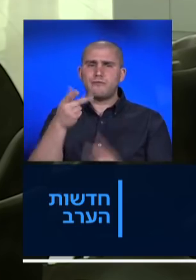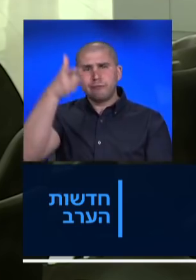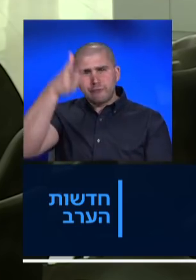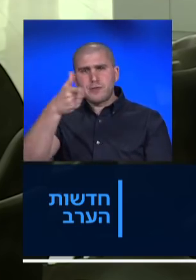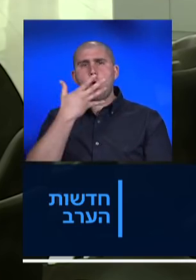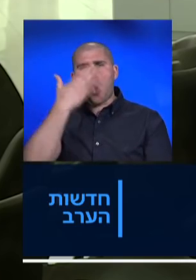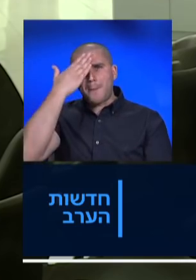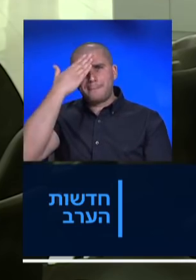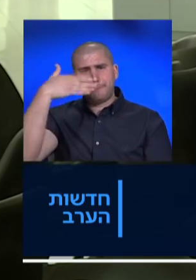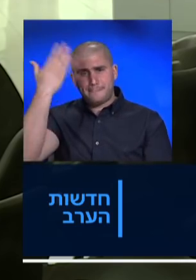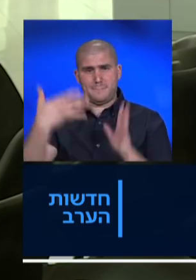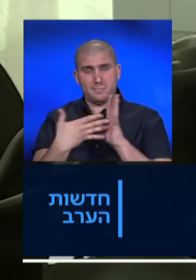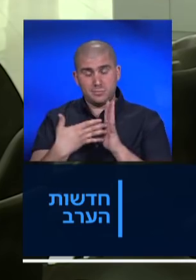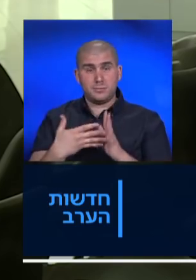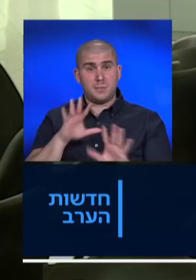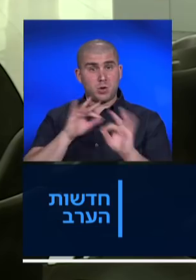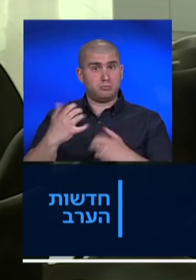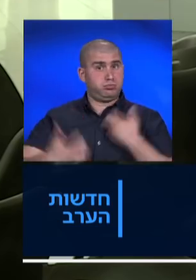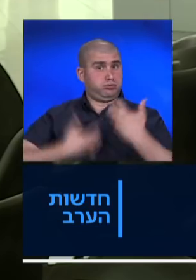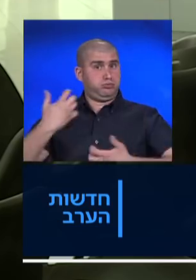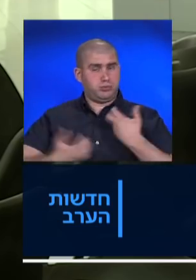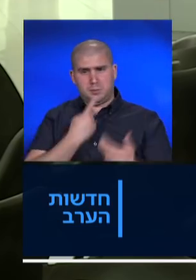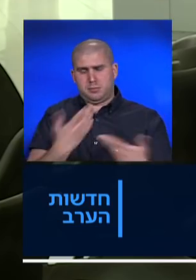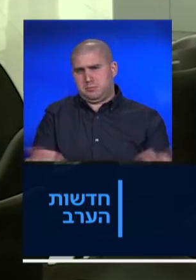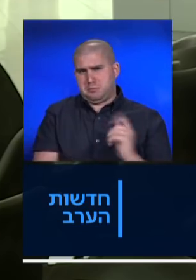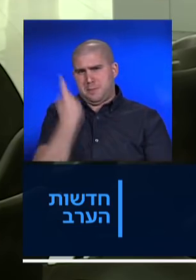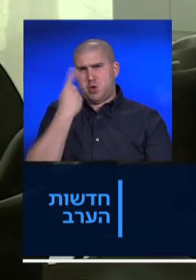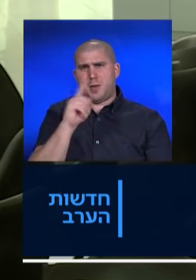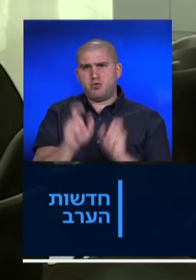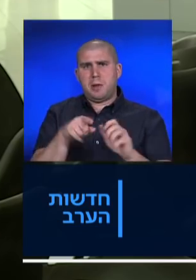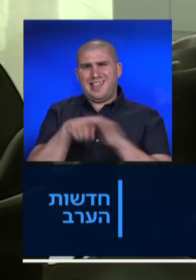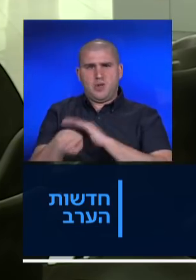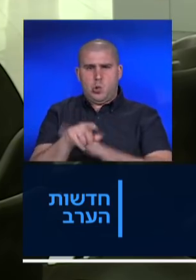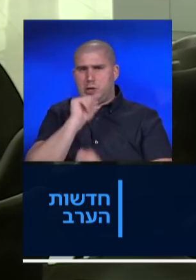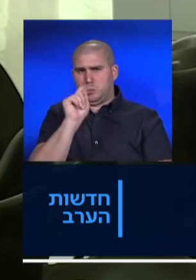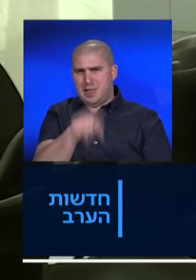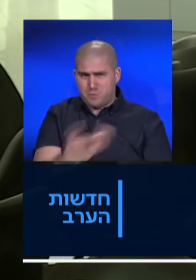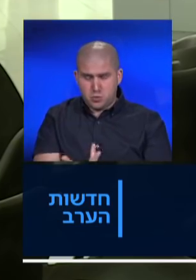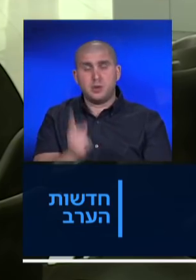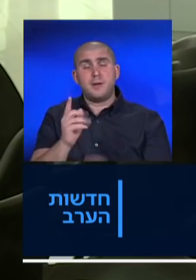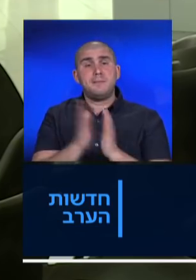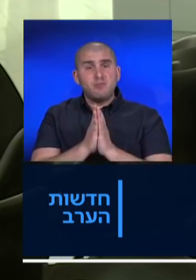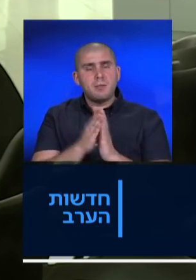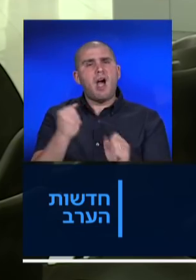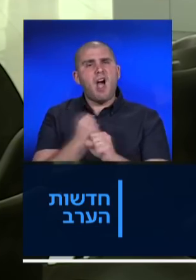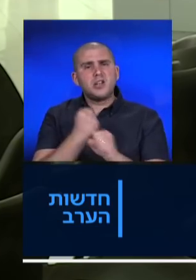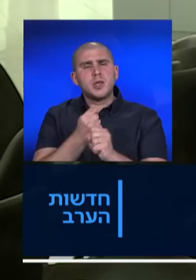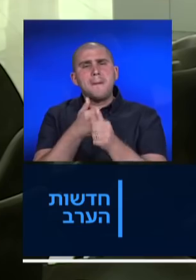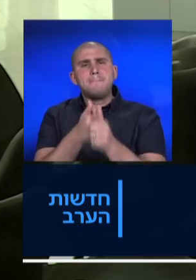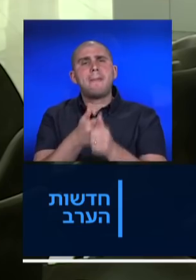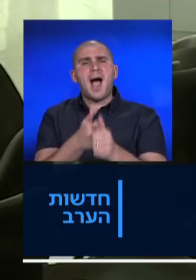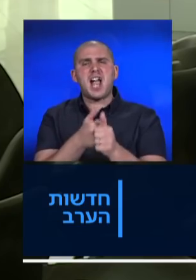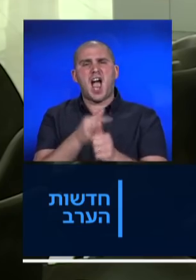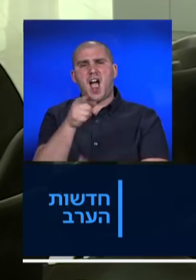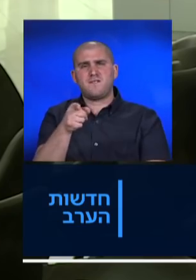בקניונים זועמים על הרעיון הזה, הם אומרים זה יבריח את הלקוחות. בנוסף, מבקשים מהם לעשות מעקב אחרי הלקוחות,